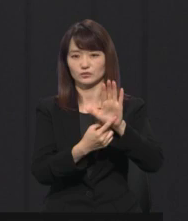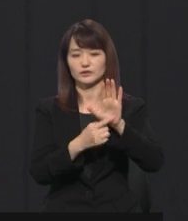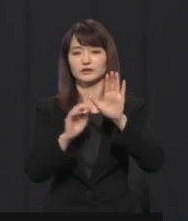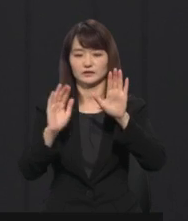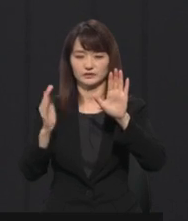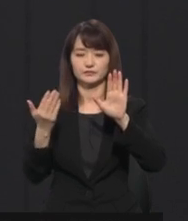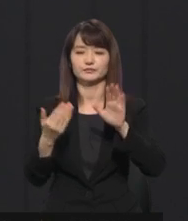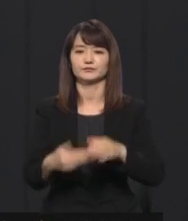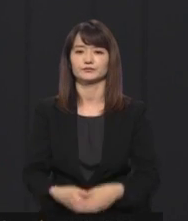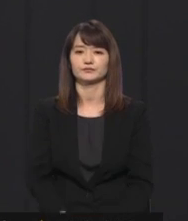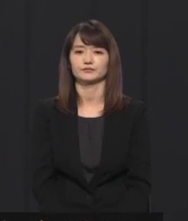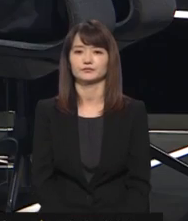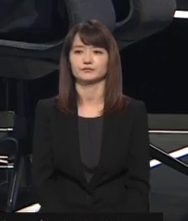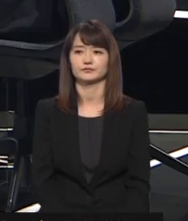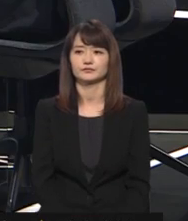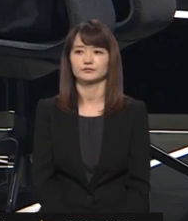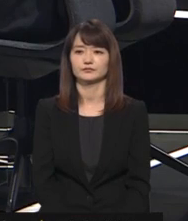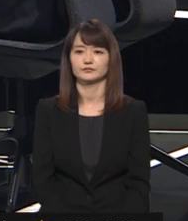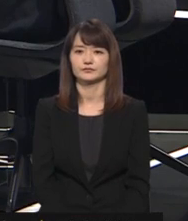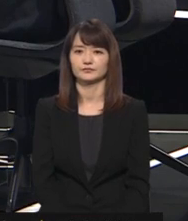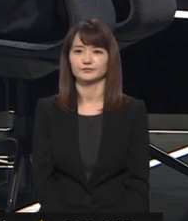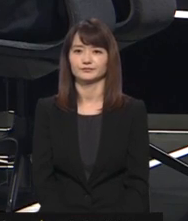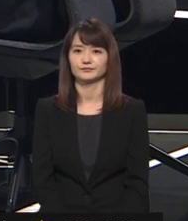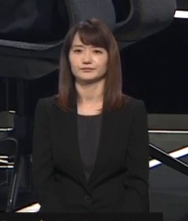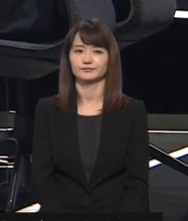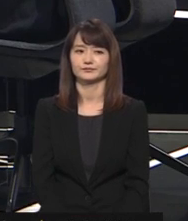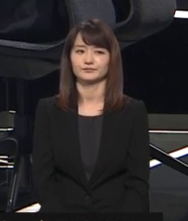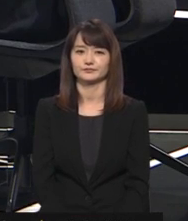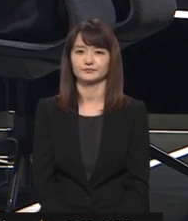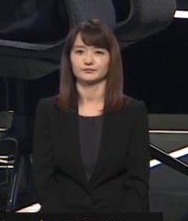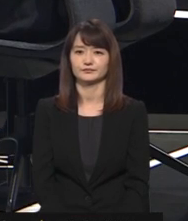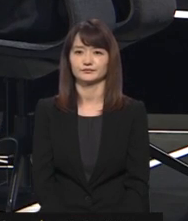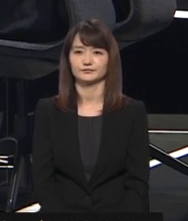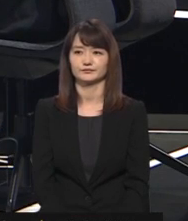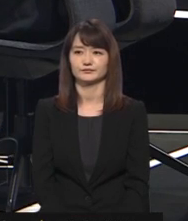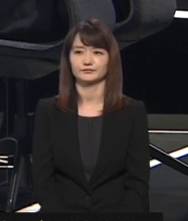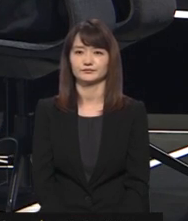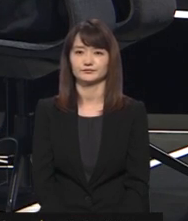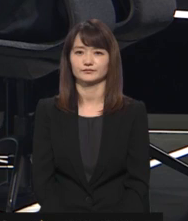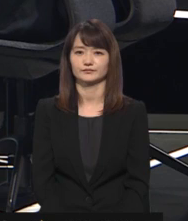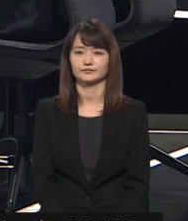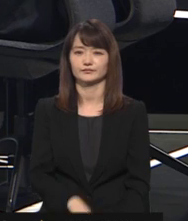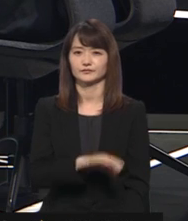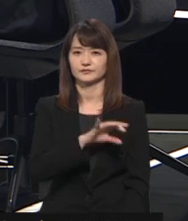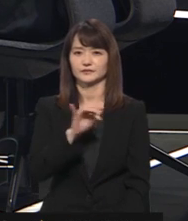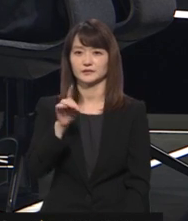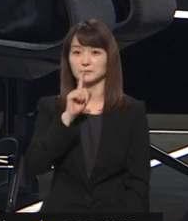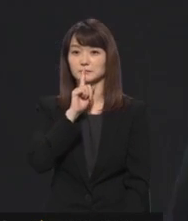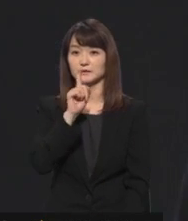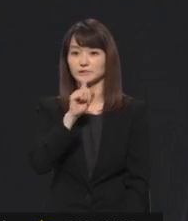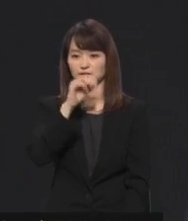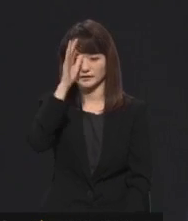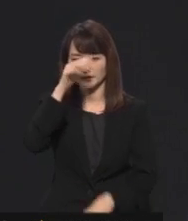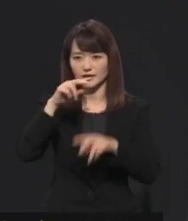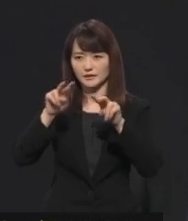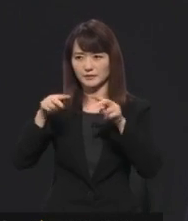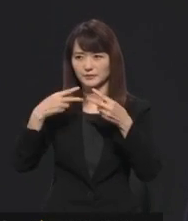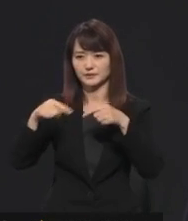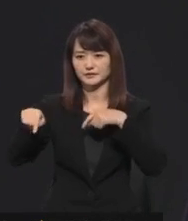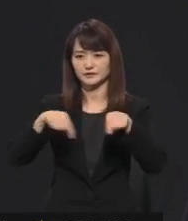싶습니다 저 이제 그 가끔 이런 얘기도 하게 되면 라면 정치 이런 거죠 하지만 회사 이런 얘기를 인 질량 국민이 모두가 다